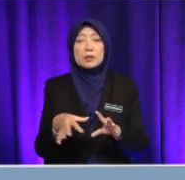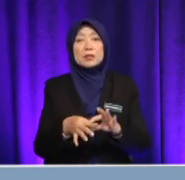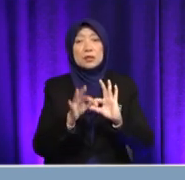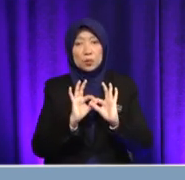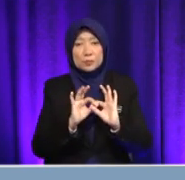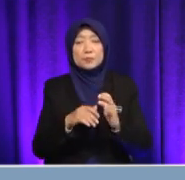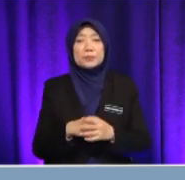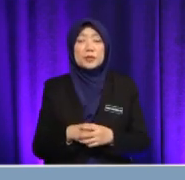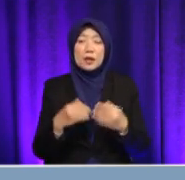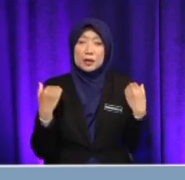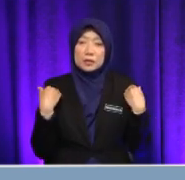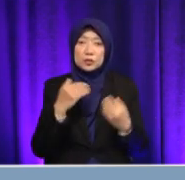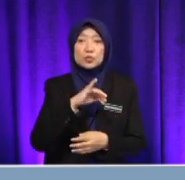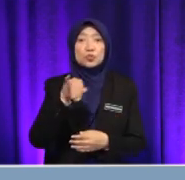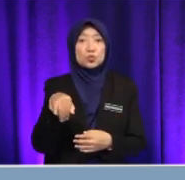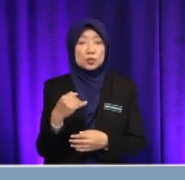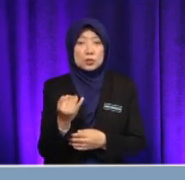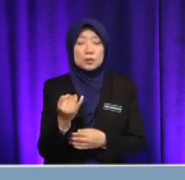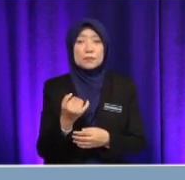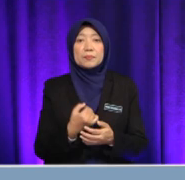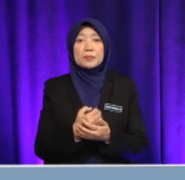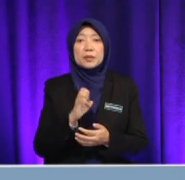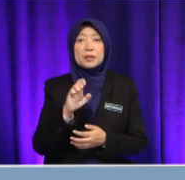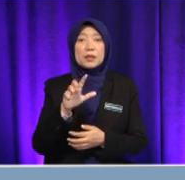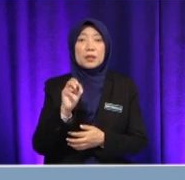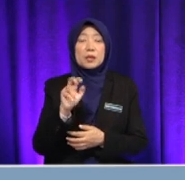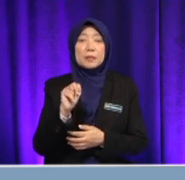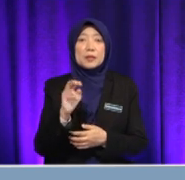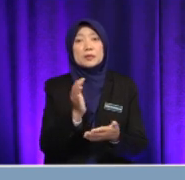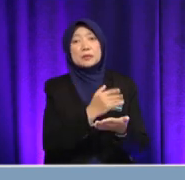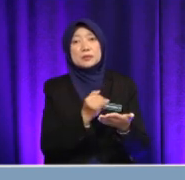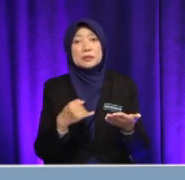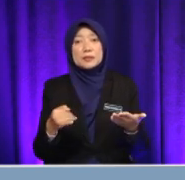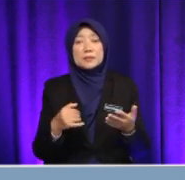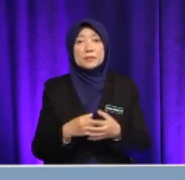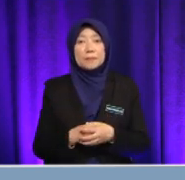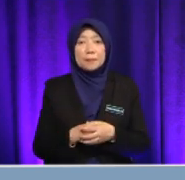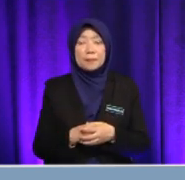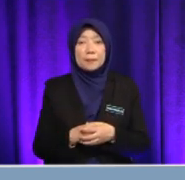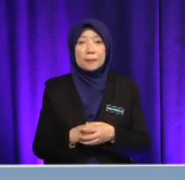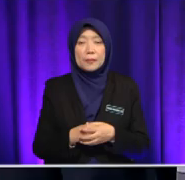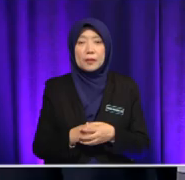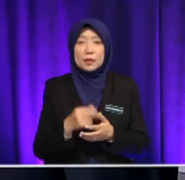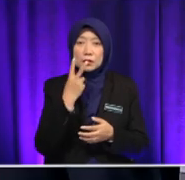kita ada Element seni Oke dalam kita dapat tahu tentang prinsip ekonomi